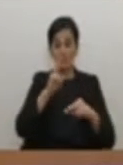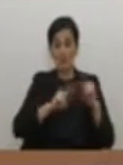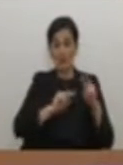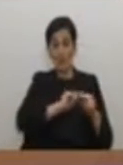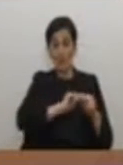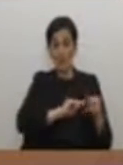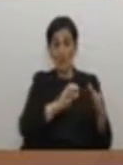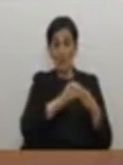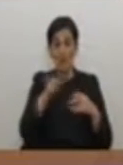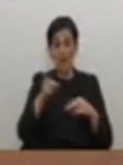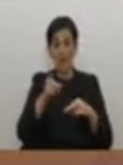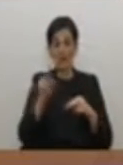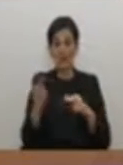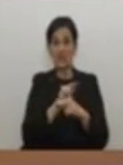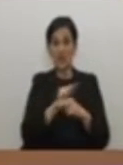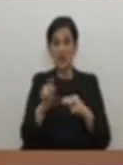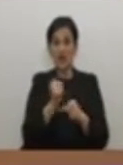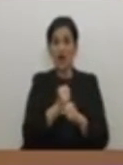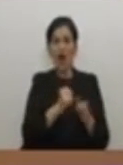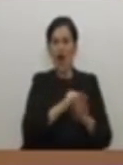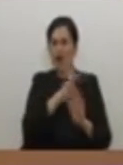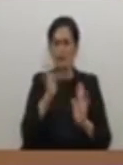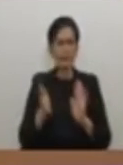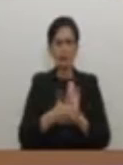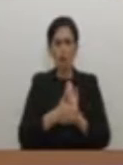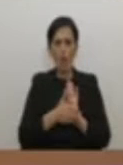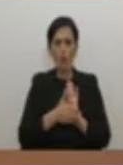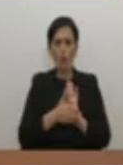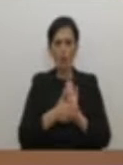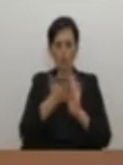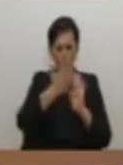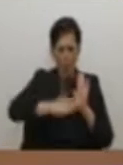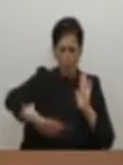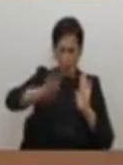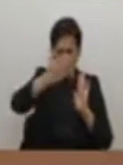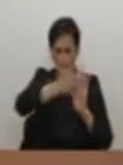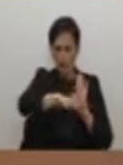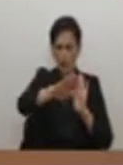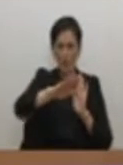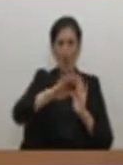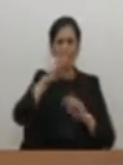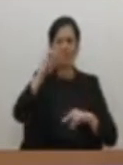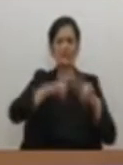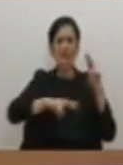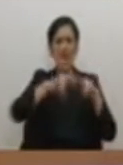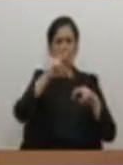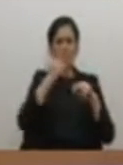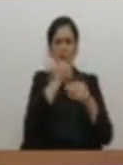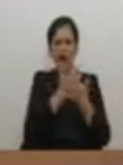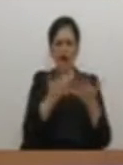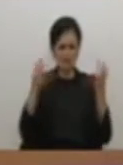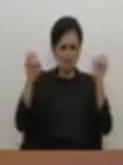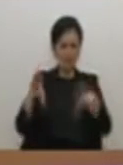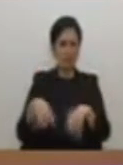აწარმოებს შენებლობას, აბსოლუტურად ტოვებს იმ ორმოებს სამშენებლო მასალებს, რომელიც